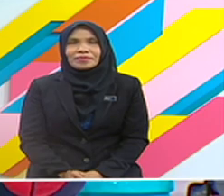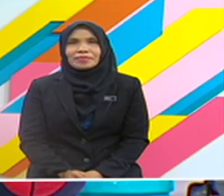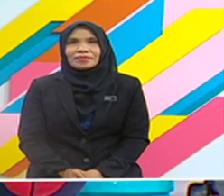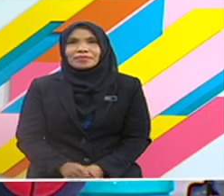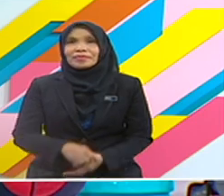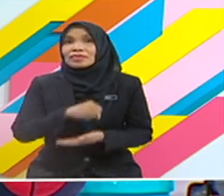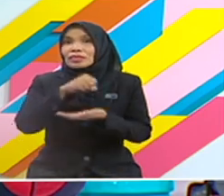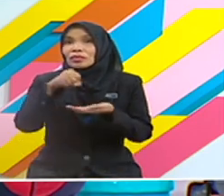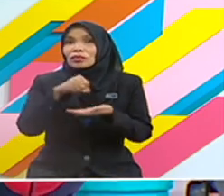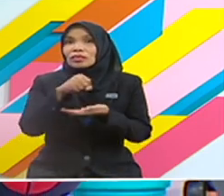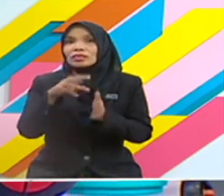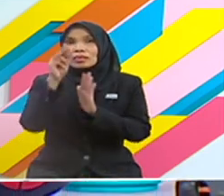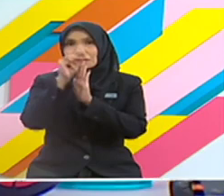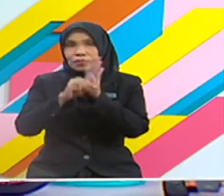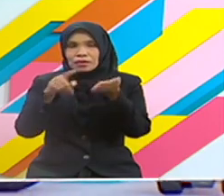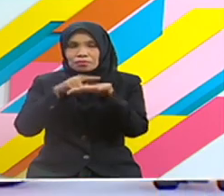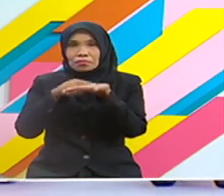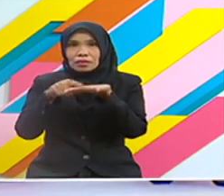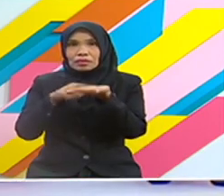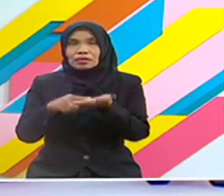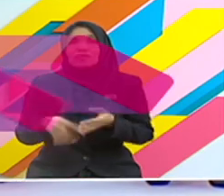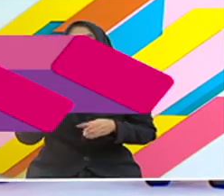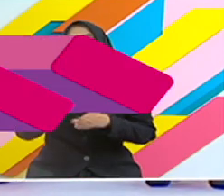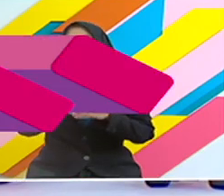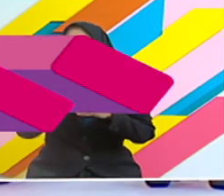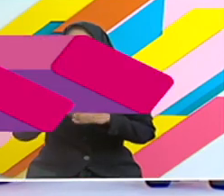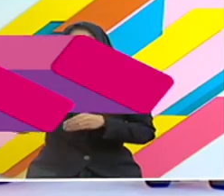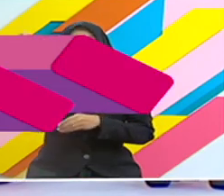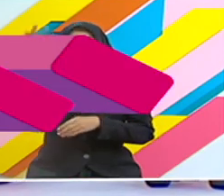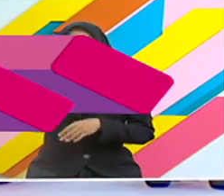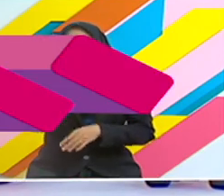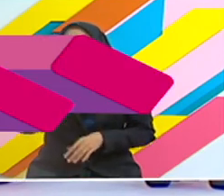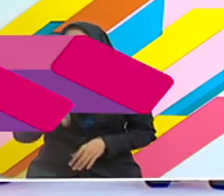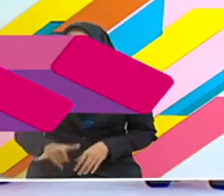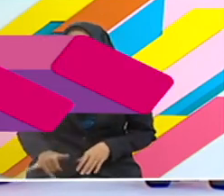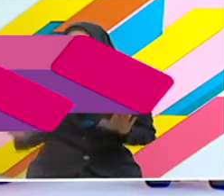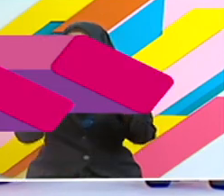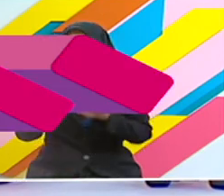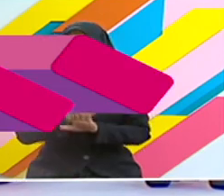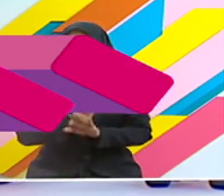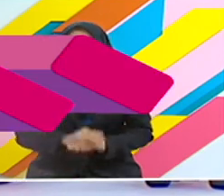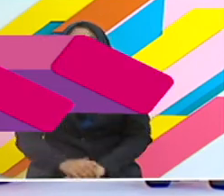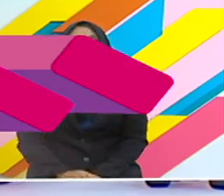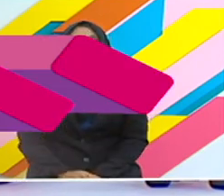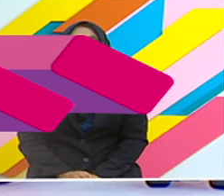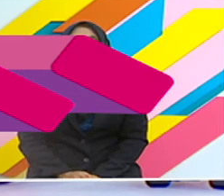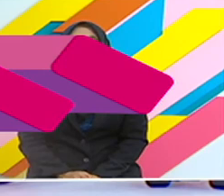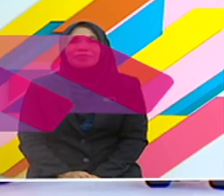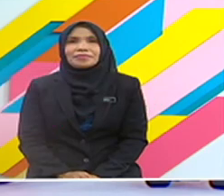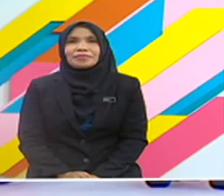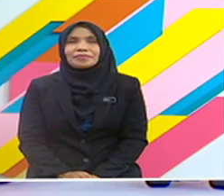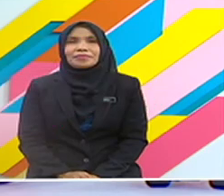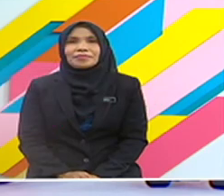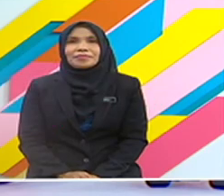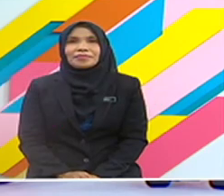membaca dalam suasana ataupun cahaya yang kurang terang. Jadi kaitan dia dengan tajuk pembelajaran kita pada hari